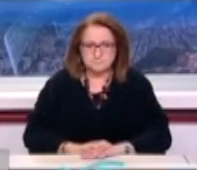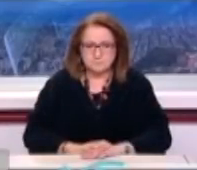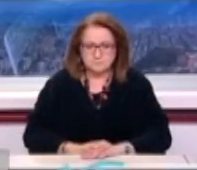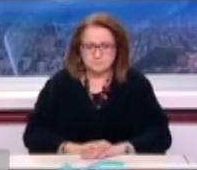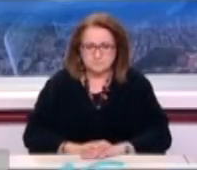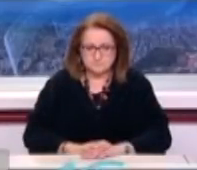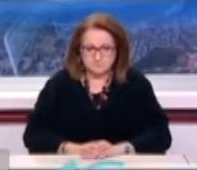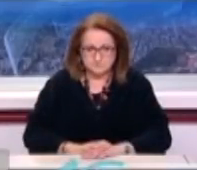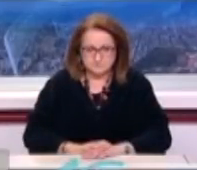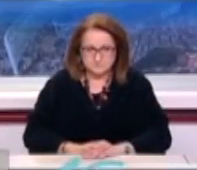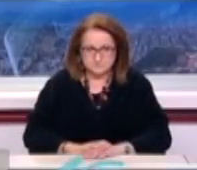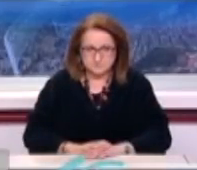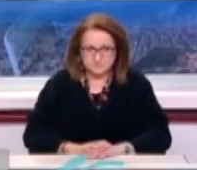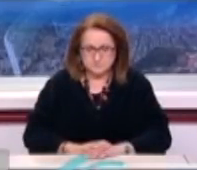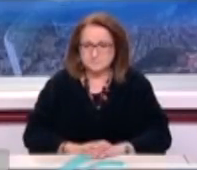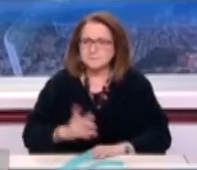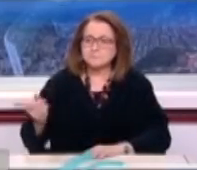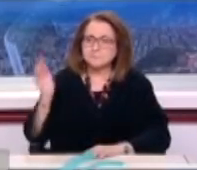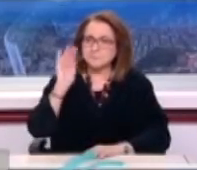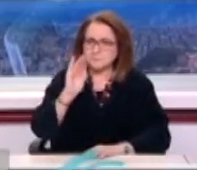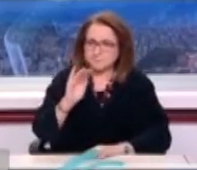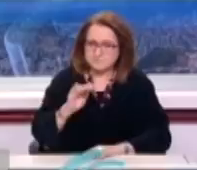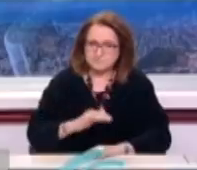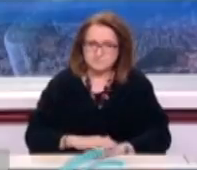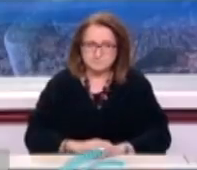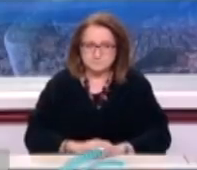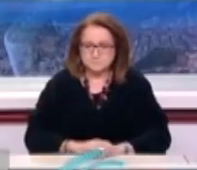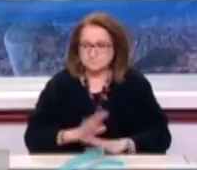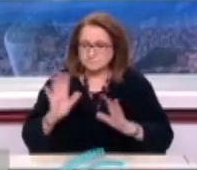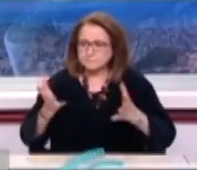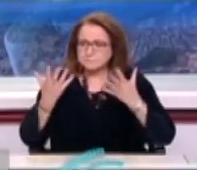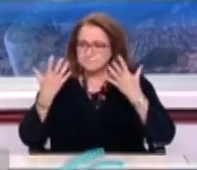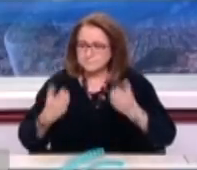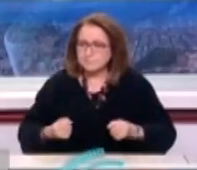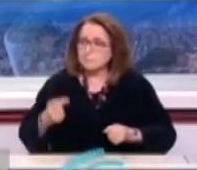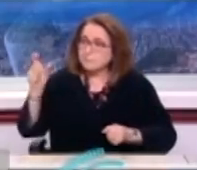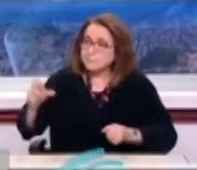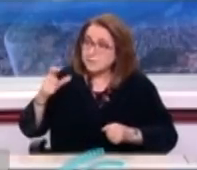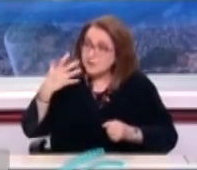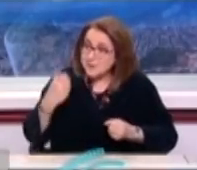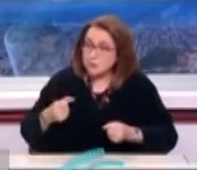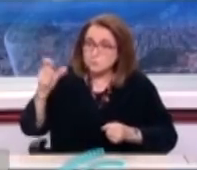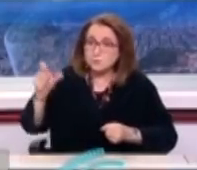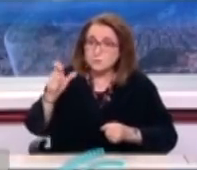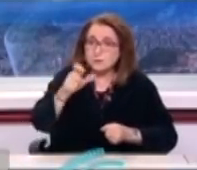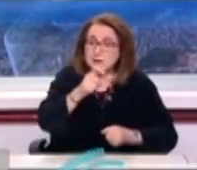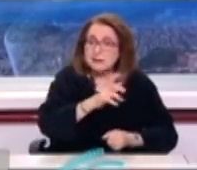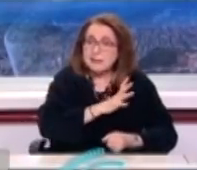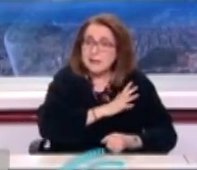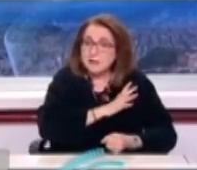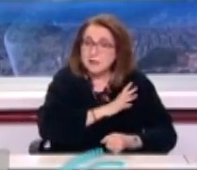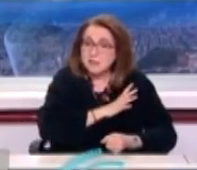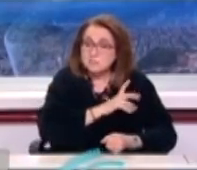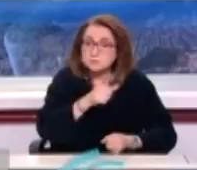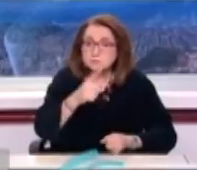ερώτηση? Λοιπόν, η ερώτηση είναι η εξής. Αν υπάρχουν κάποιοι άνθρωποι που διέσπεραν, κατά